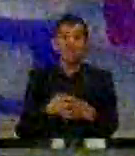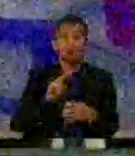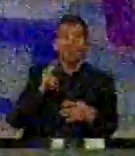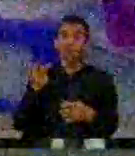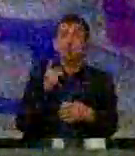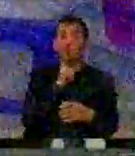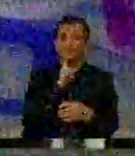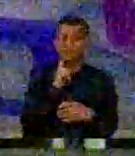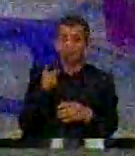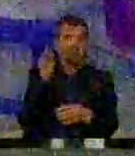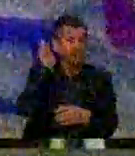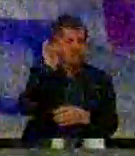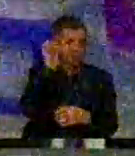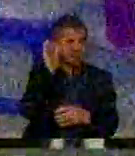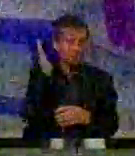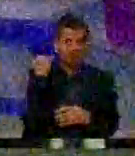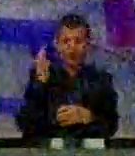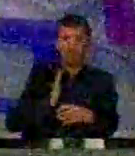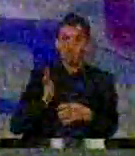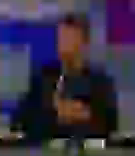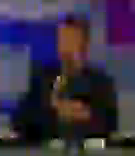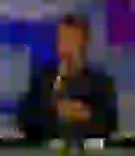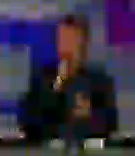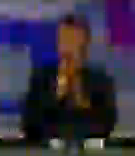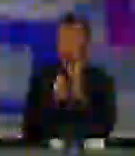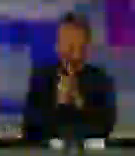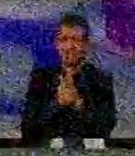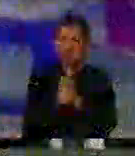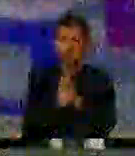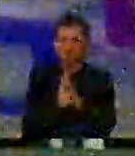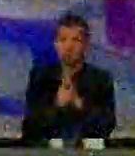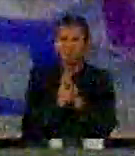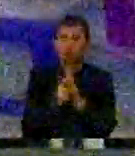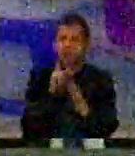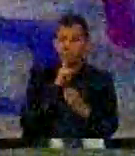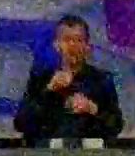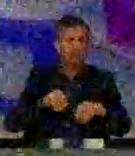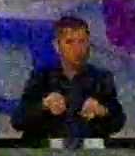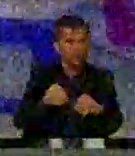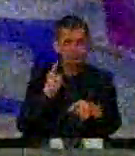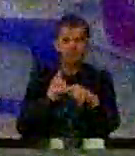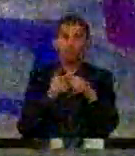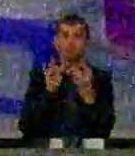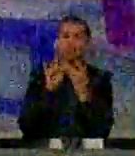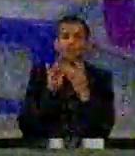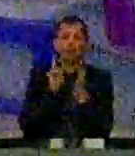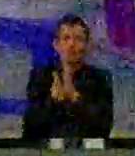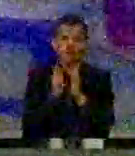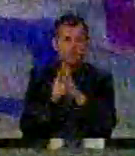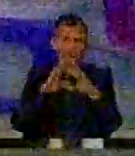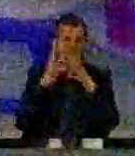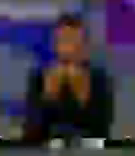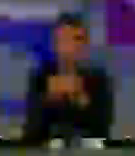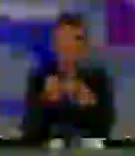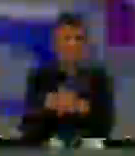pra me ish ministrin e kulturës kur së shpejti e mori vetën në dikasterin e bujqësisë dhe vendosi kontakte me gjithë këtë